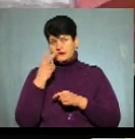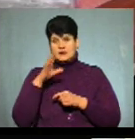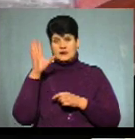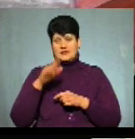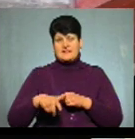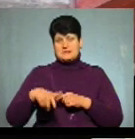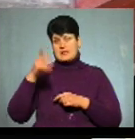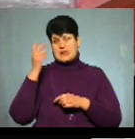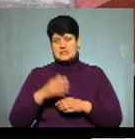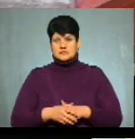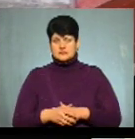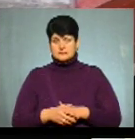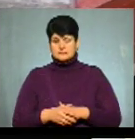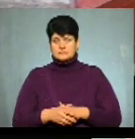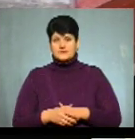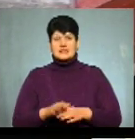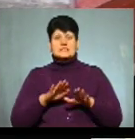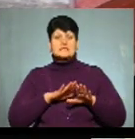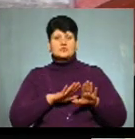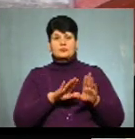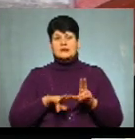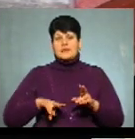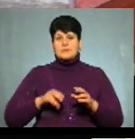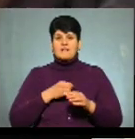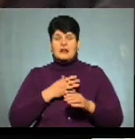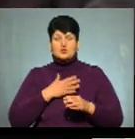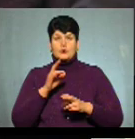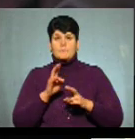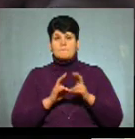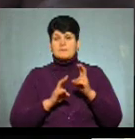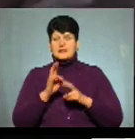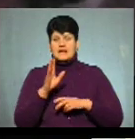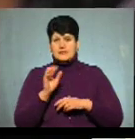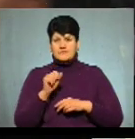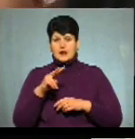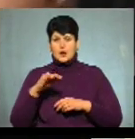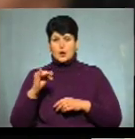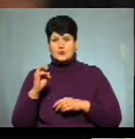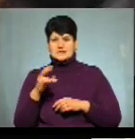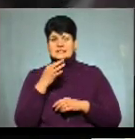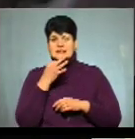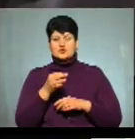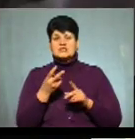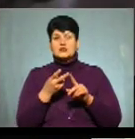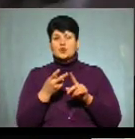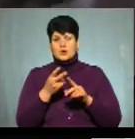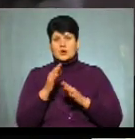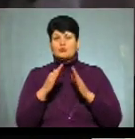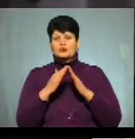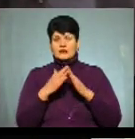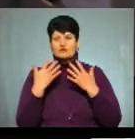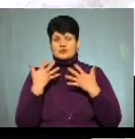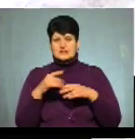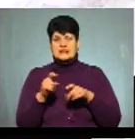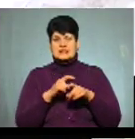під'їзд. Заступник директора приватного підприємства «Люкс» Катерина Садівник повідомила, що це другий будинок, у якому їхні працівники заварили